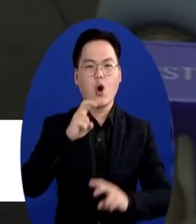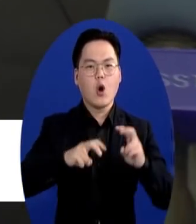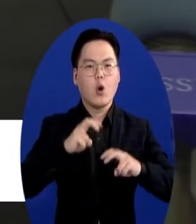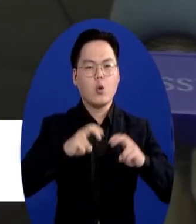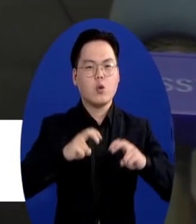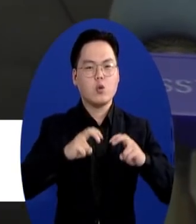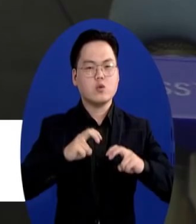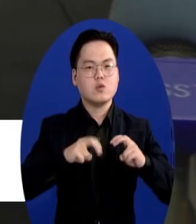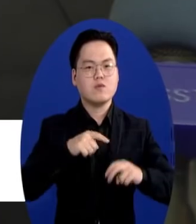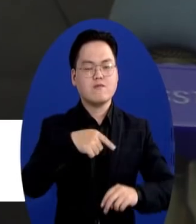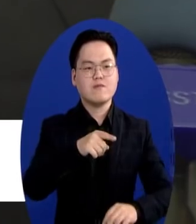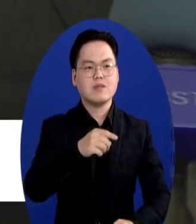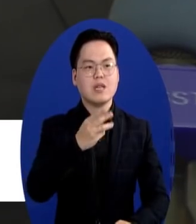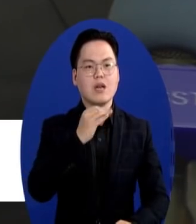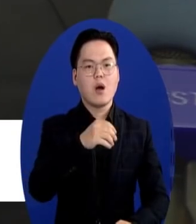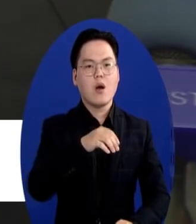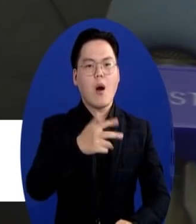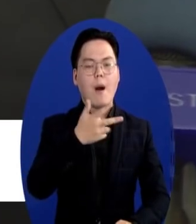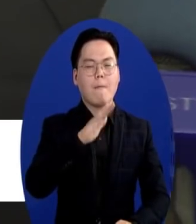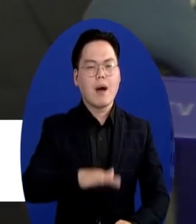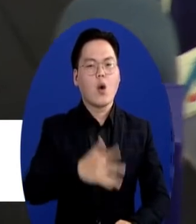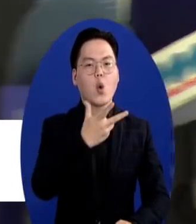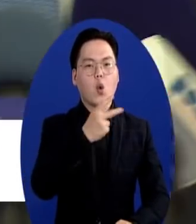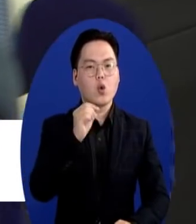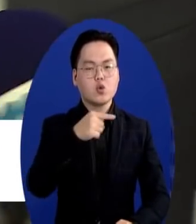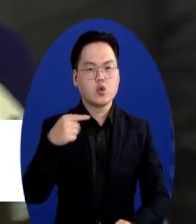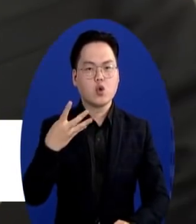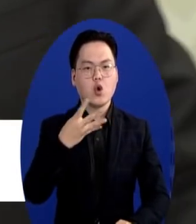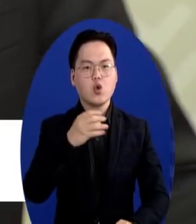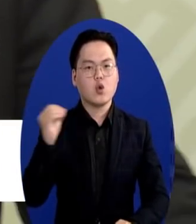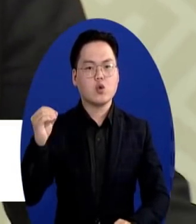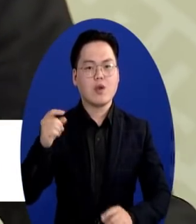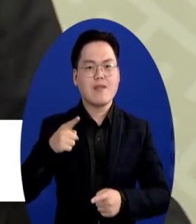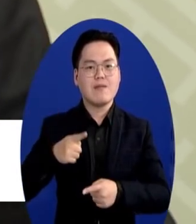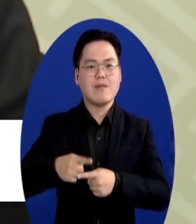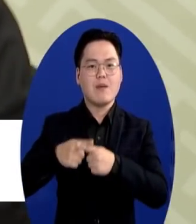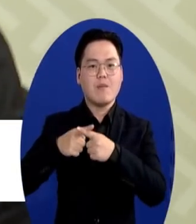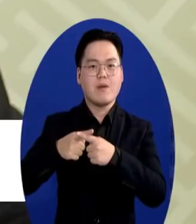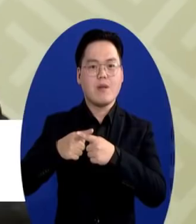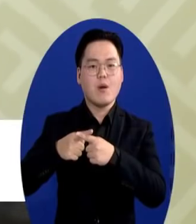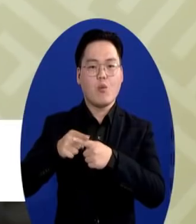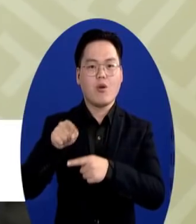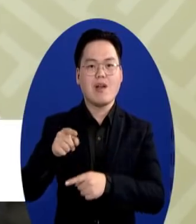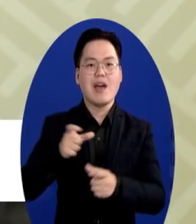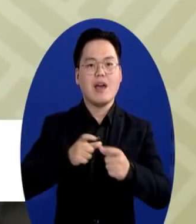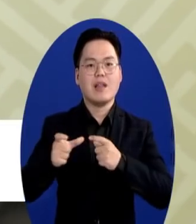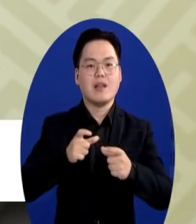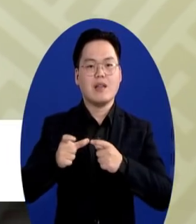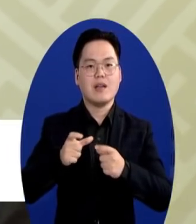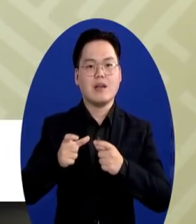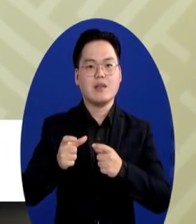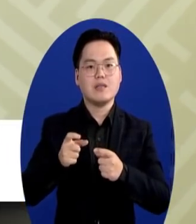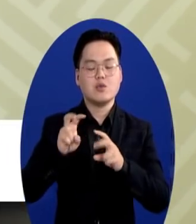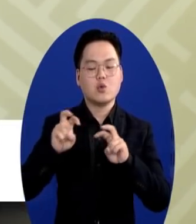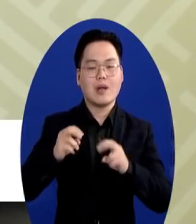авч байгаа энэ татвар бол хамгийн багадаа 300-аас 400 төгрөгийн одоо нэмэгдлийг бий болгож байгаа гэсэн ийм одоо эдийн засгийн үндэслэл гарсан